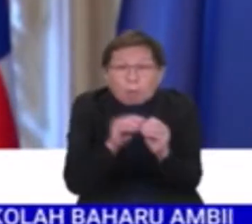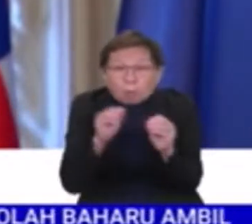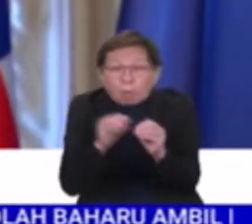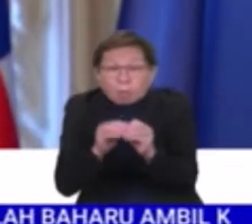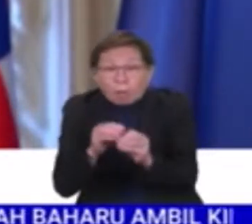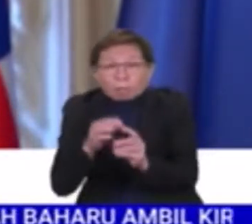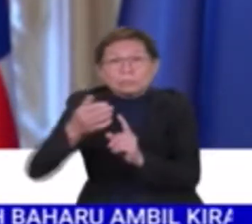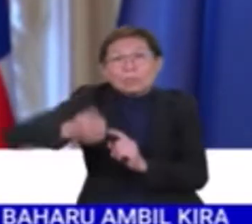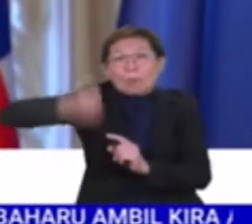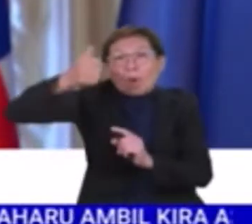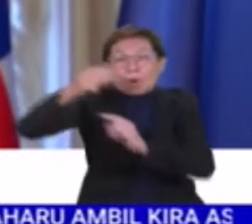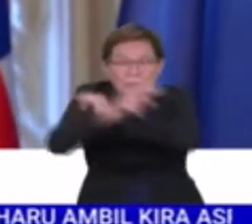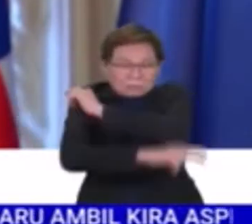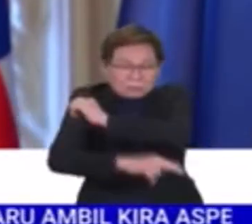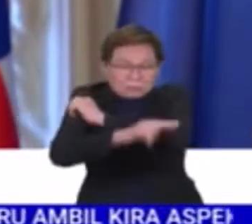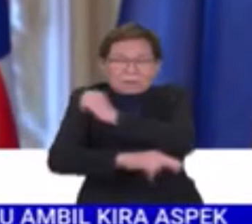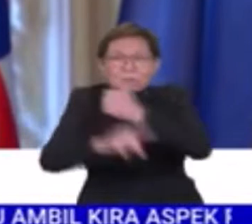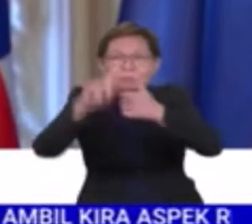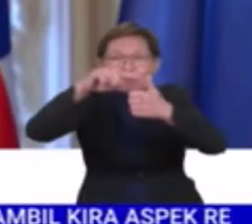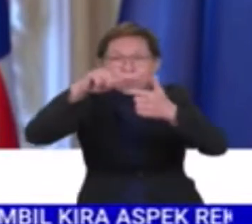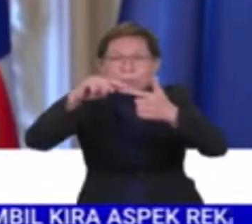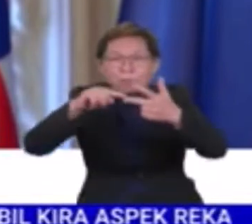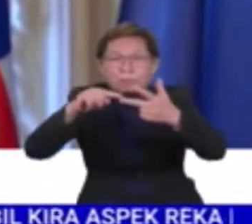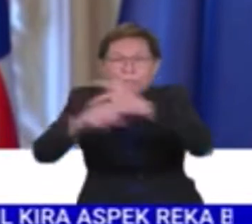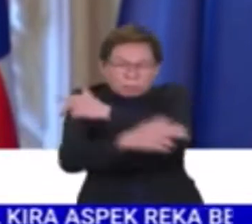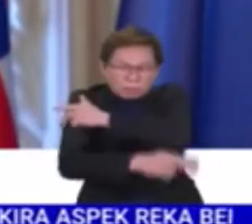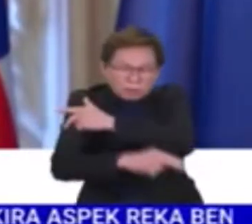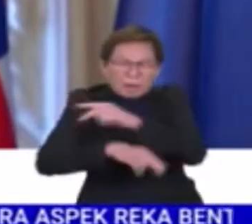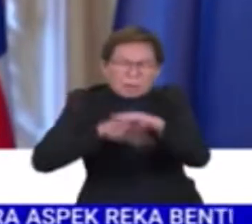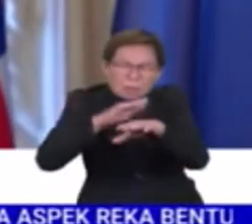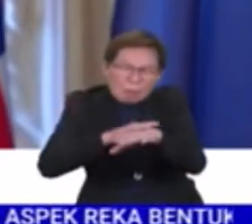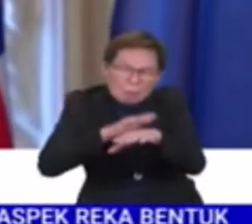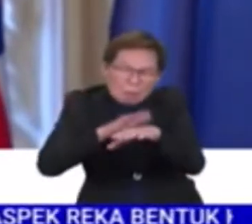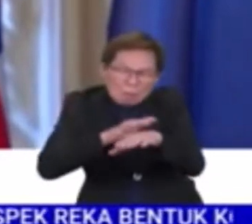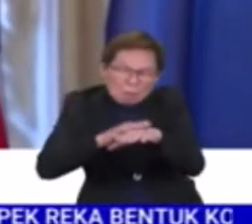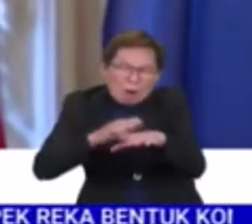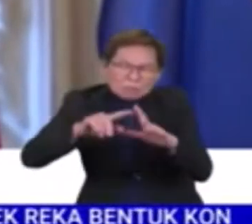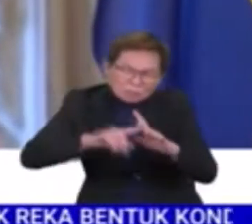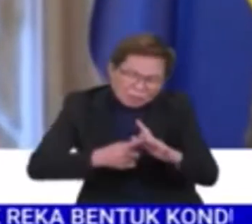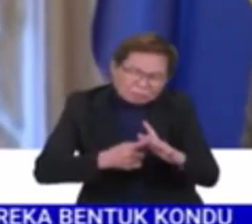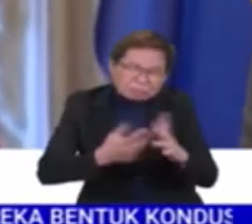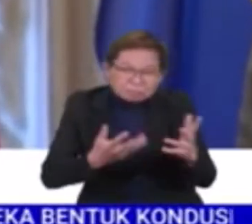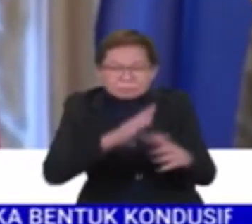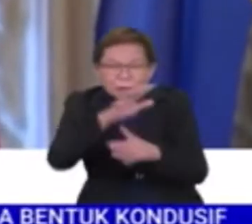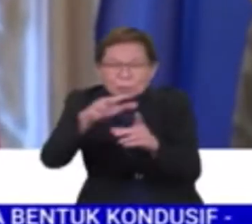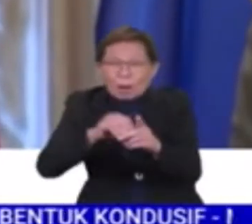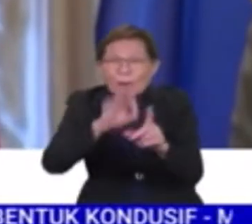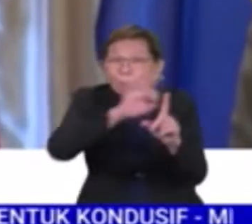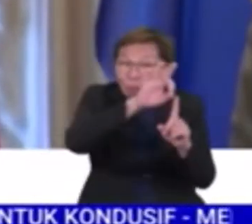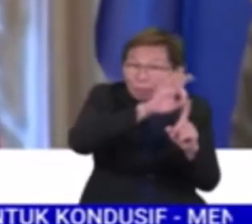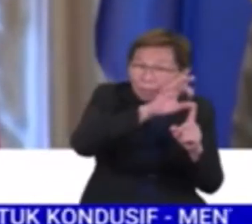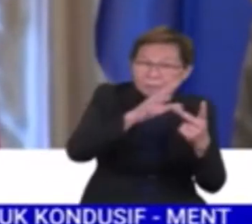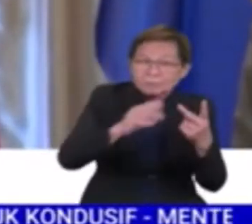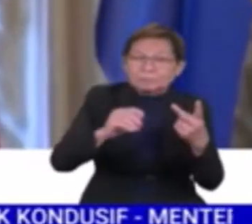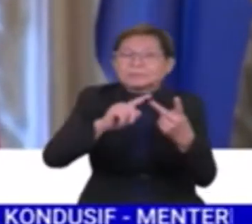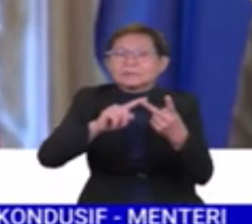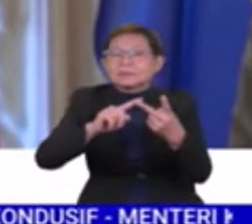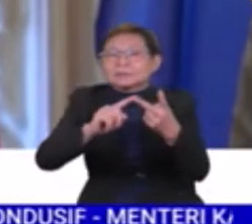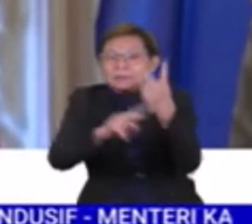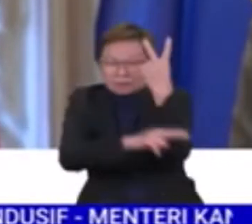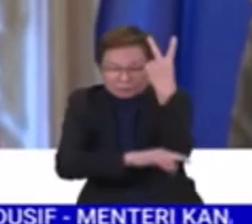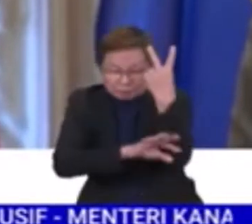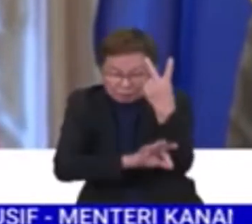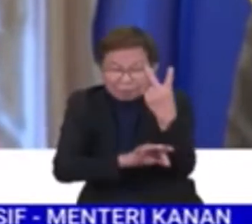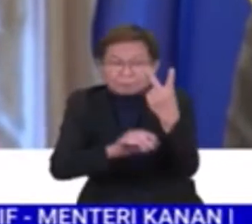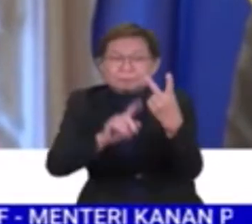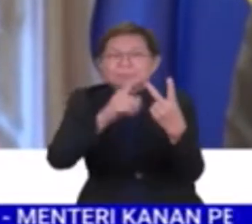di beberapa negeri yang agak perlahan pelaksanaannya. Ini termasuklah di Pulau Pinang, di